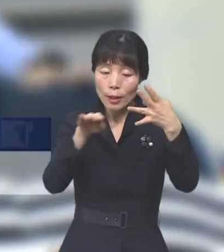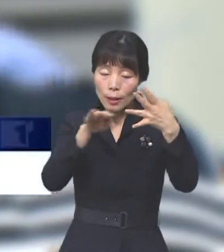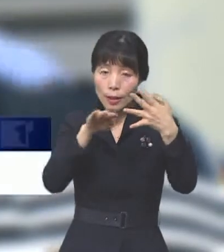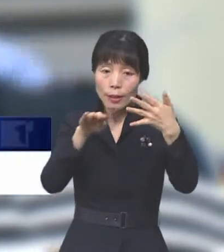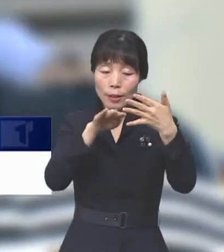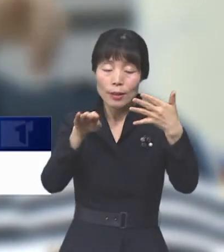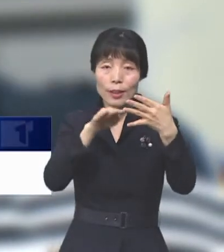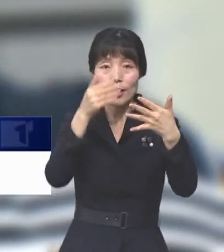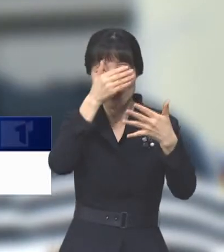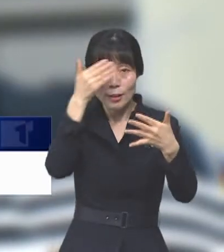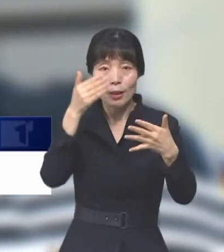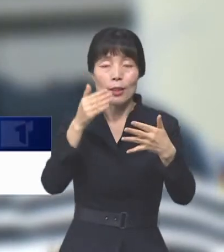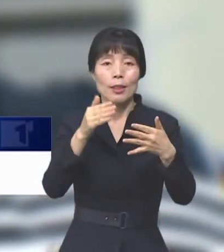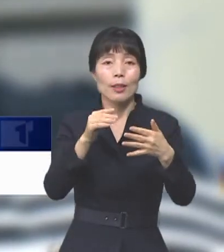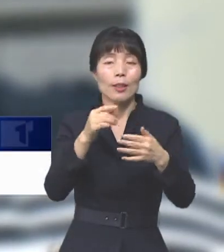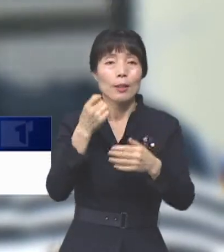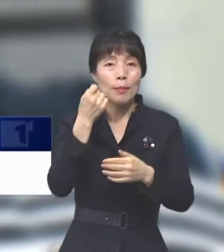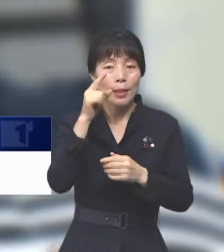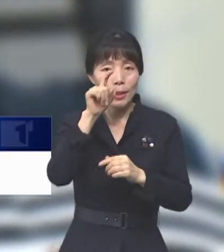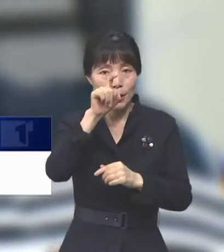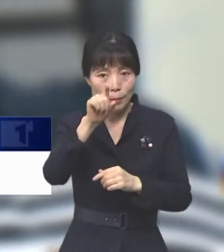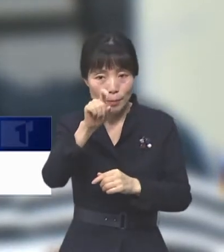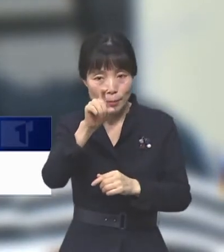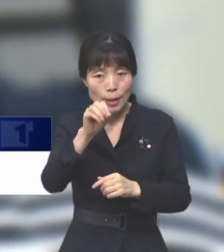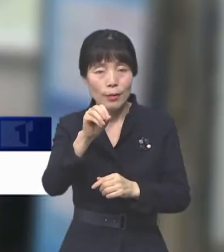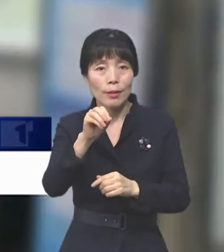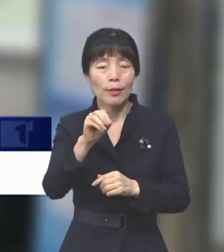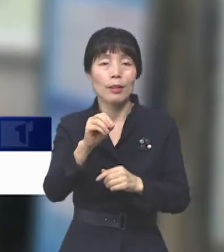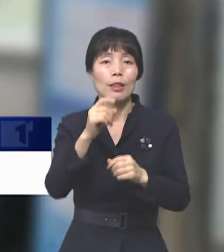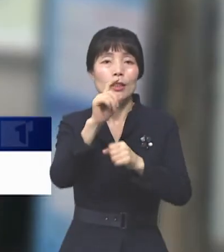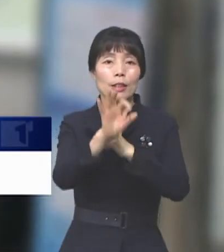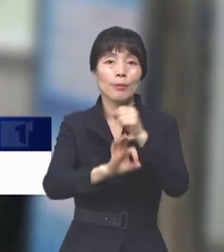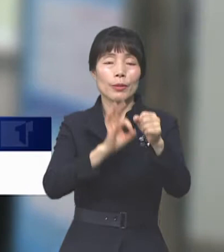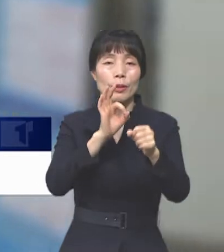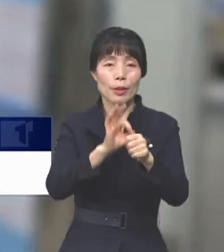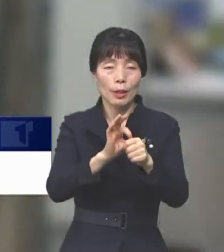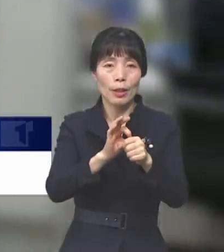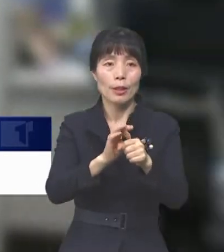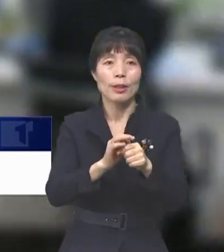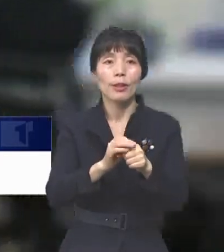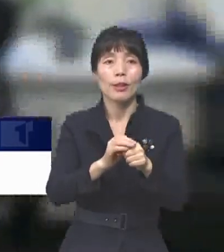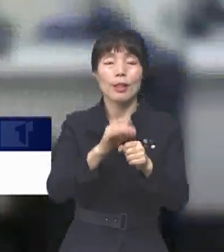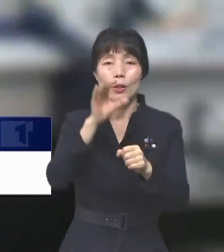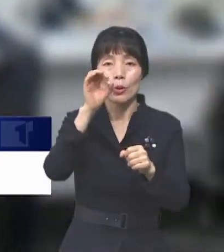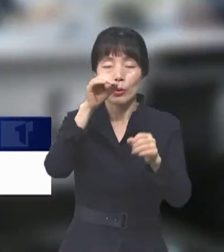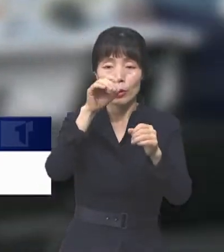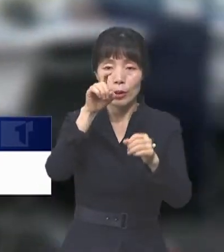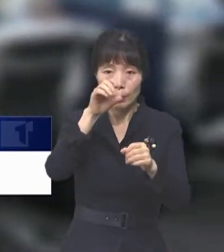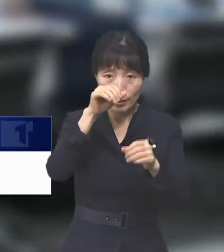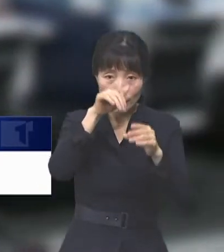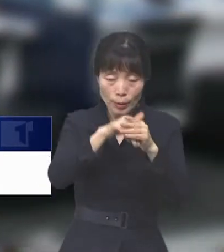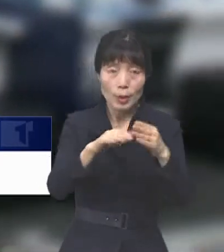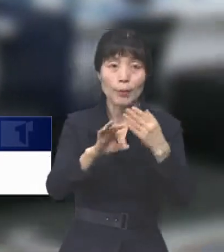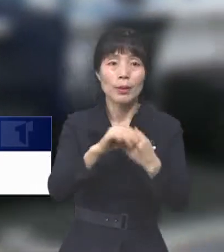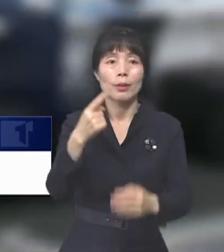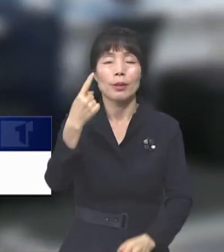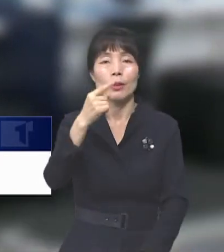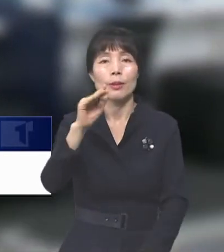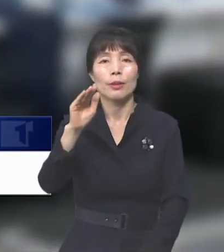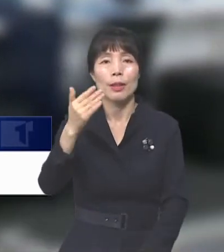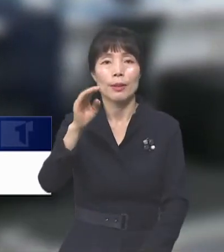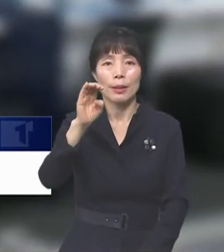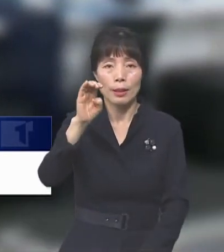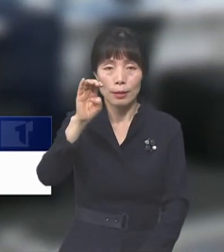매달 10만 원씩 3년간 360만 원을 저금하면 1,440만 원을 돌려받는 청년 저축계좌